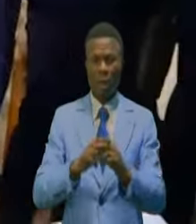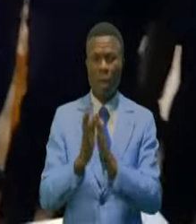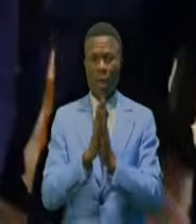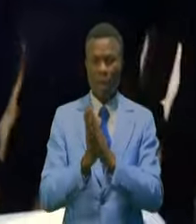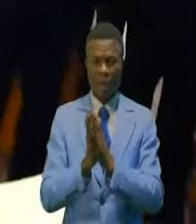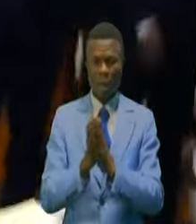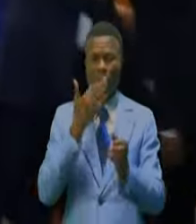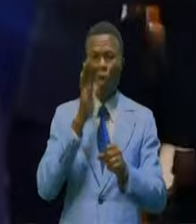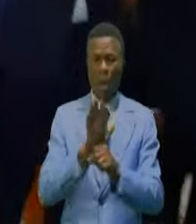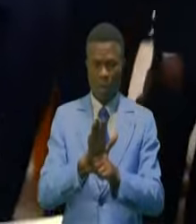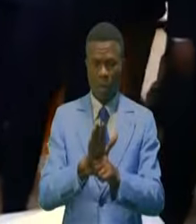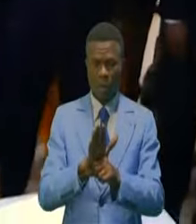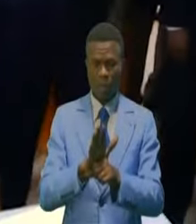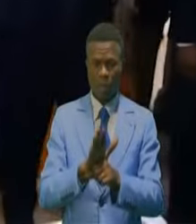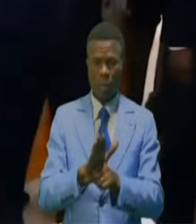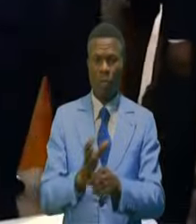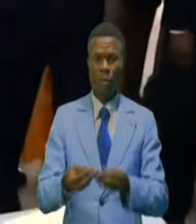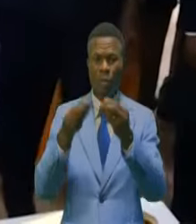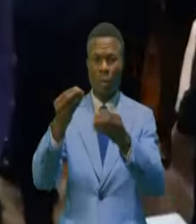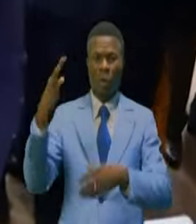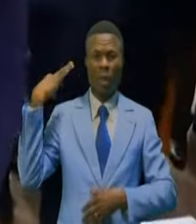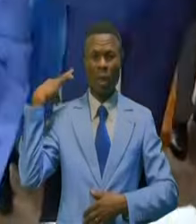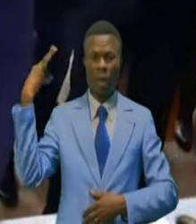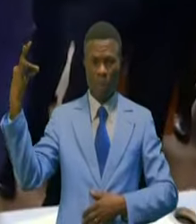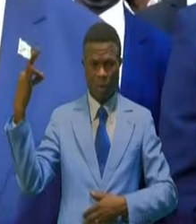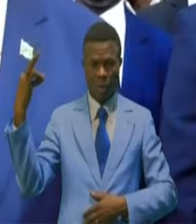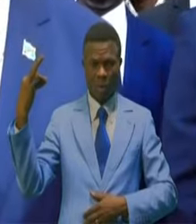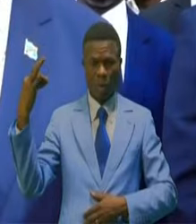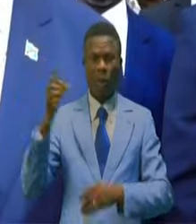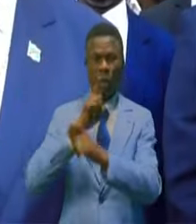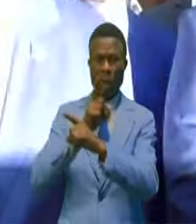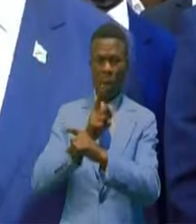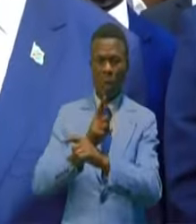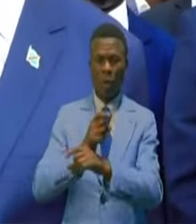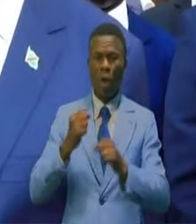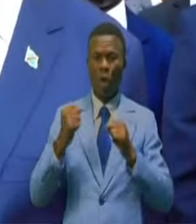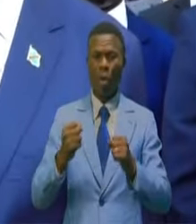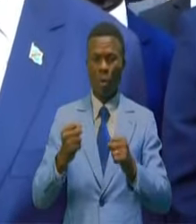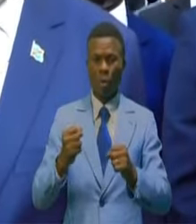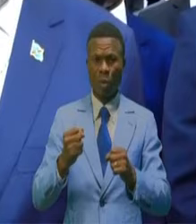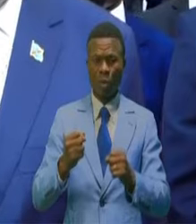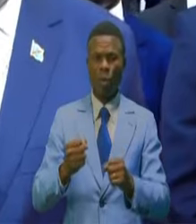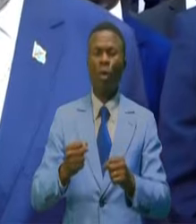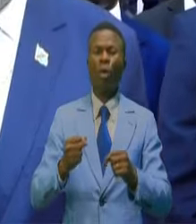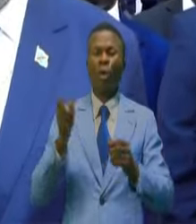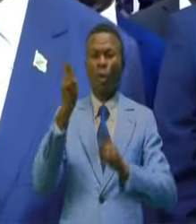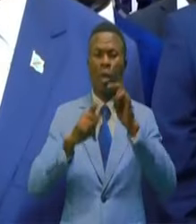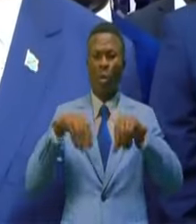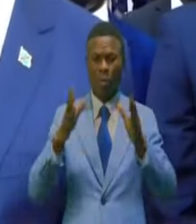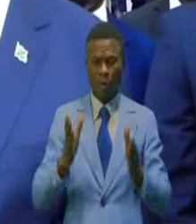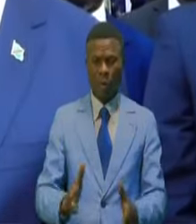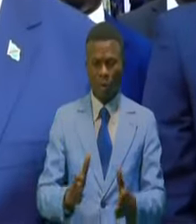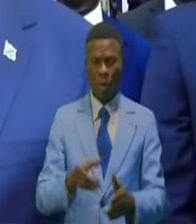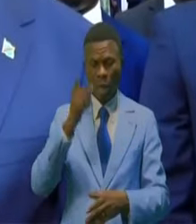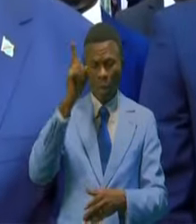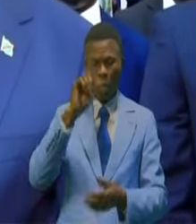a rassuré lors du dépôt de sa candidature que la défense de la souveraineté de l'hémicycle congolais sera parmi